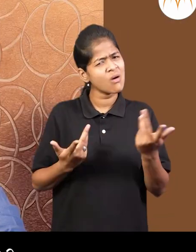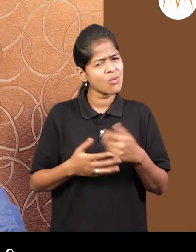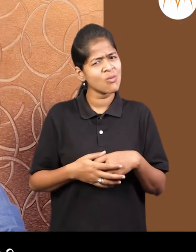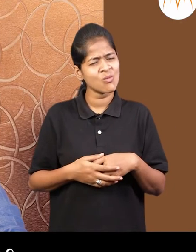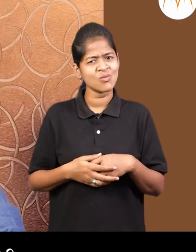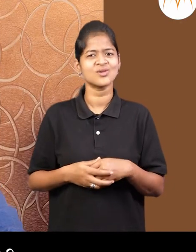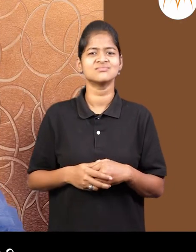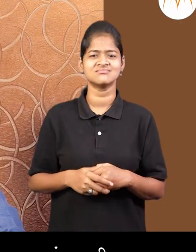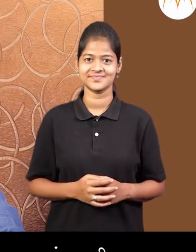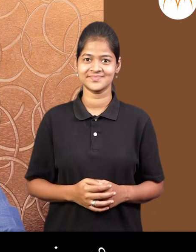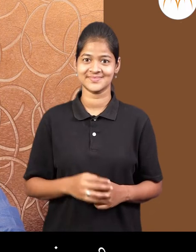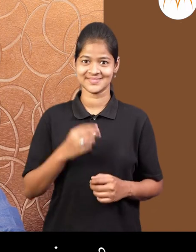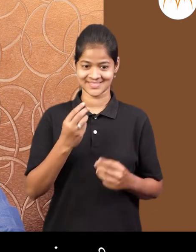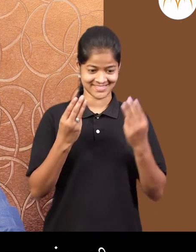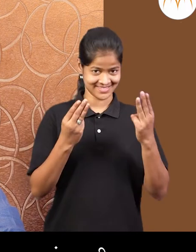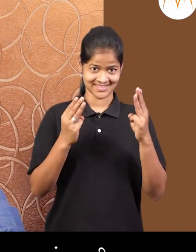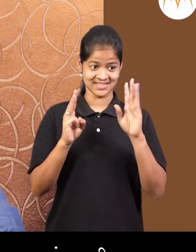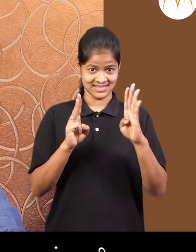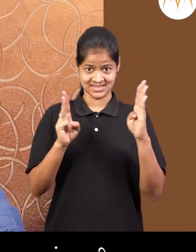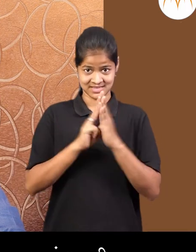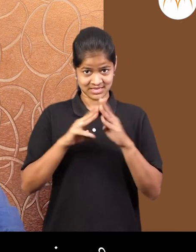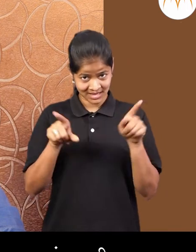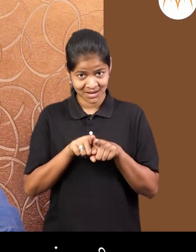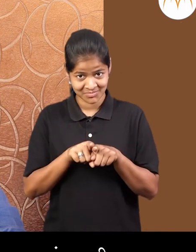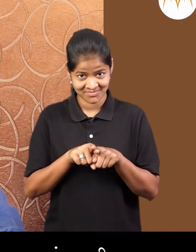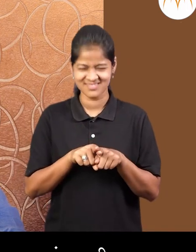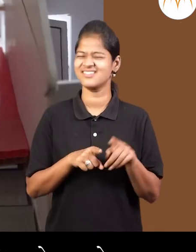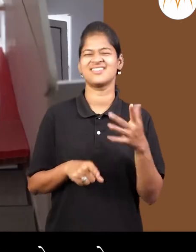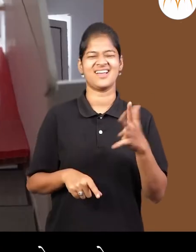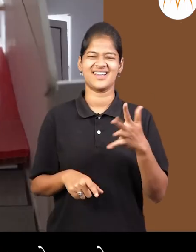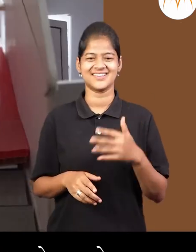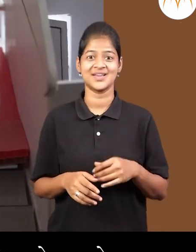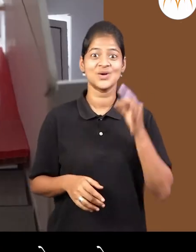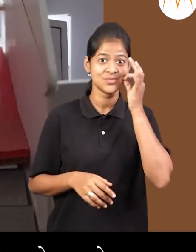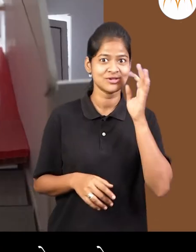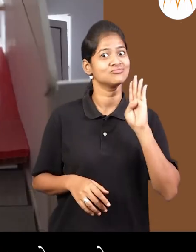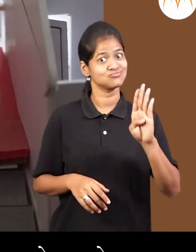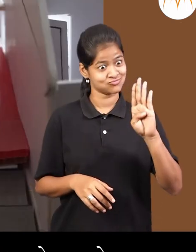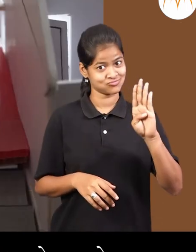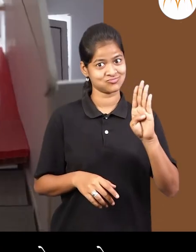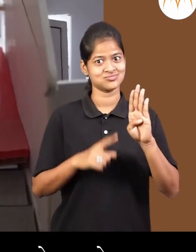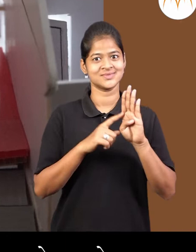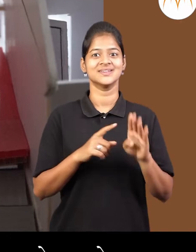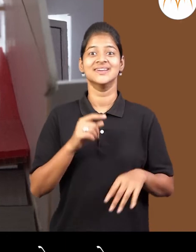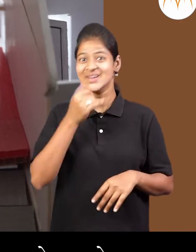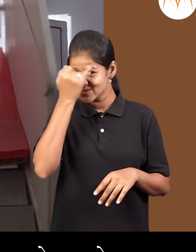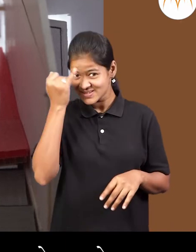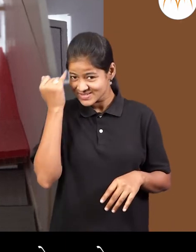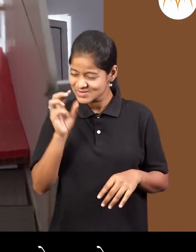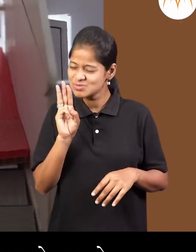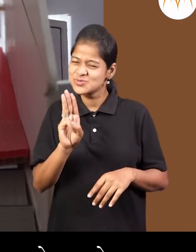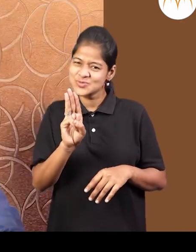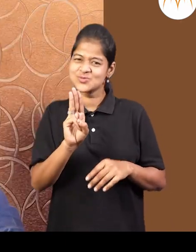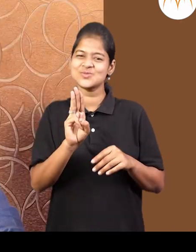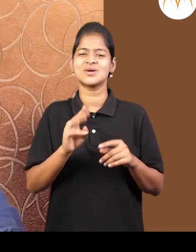आले? अगं, दोन्ही चौरस सारखेत का बघ बरं आधी? नाही, लाल चौरस पिवळ्या चौरसापेक्षा